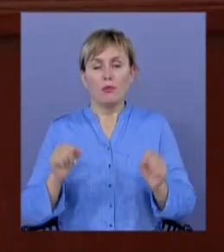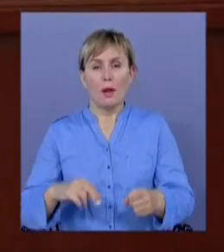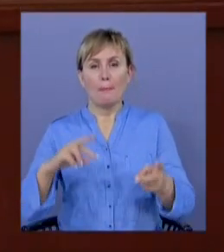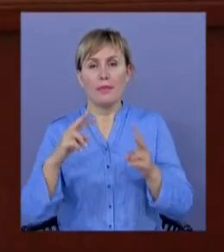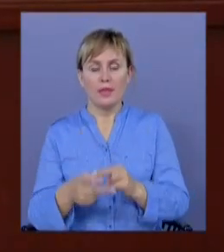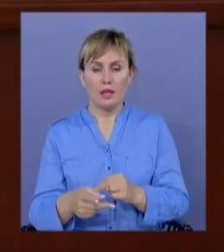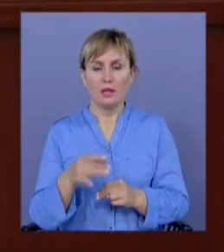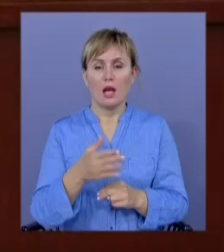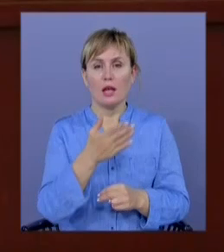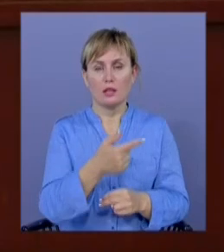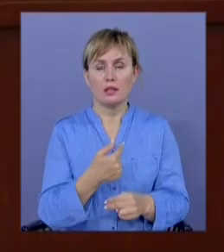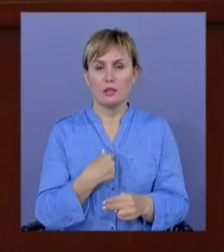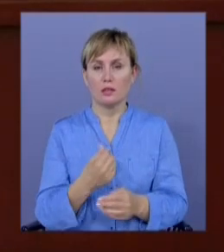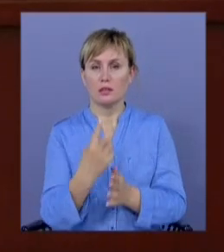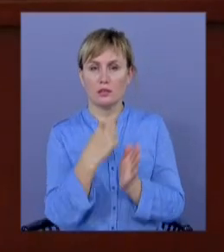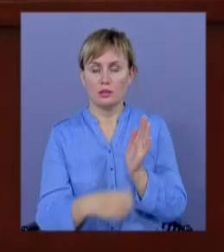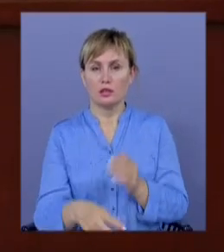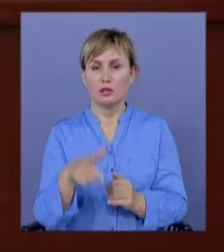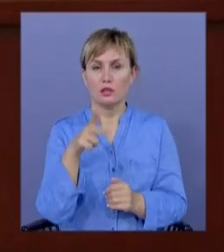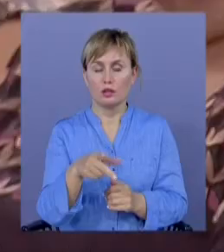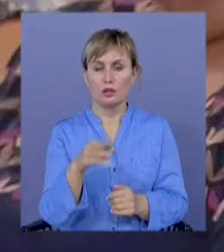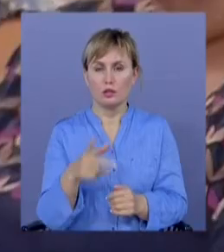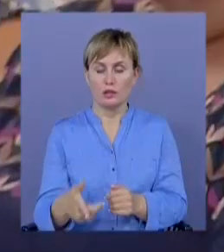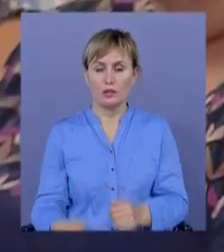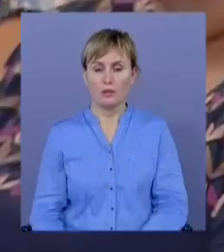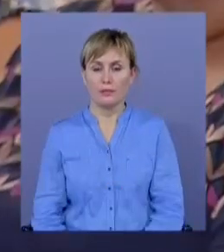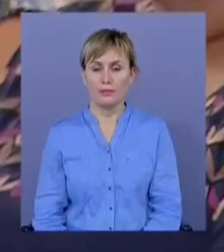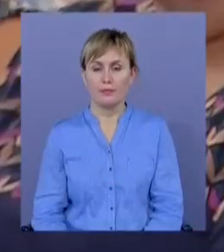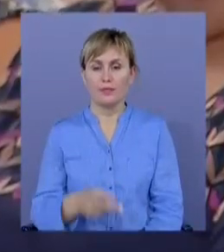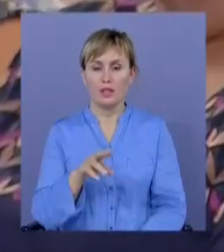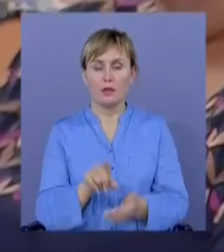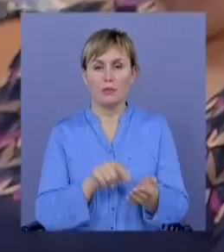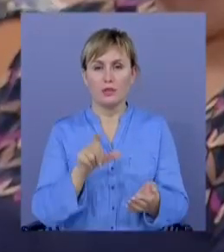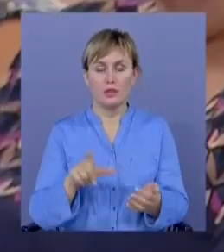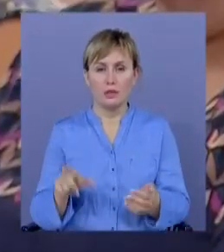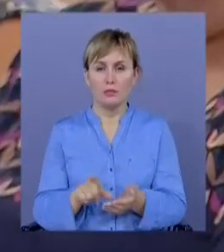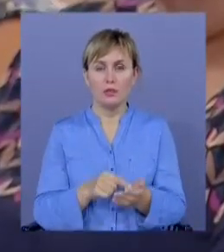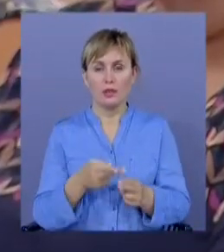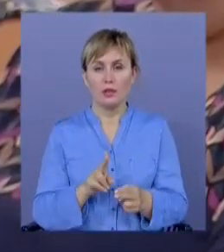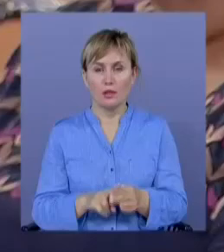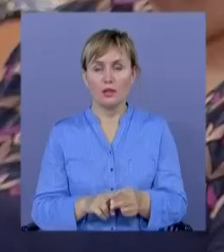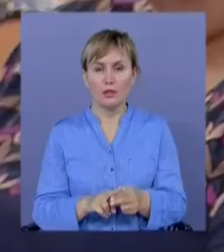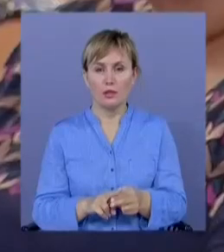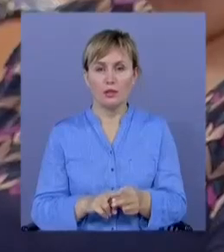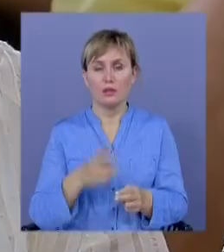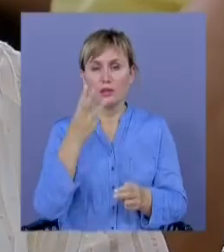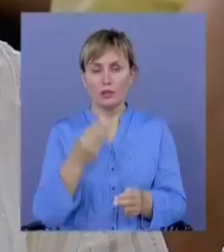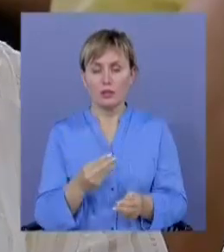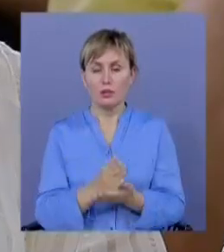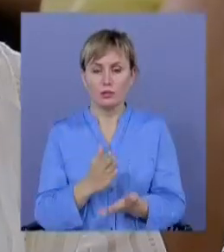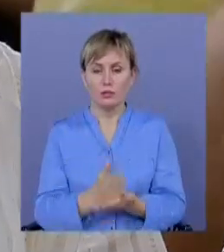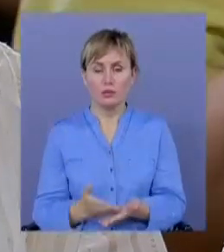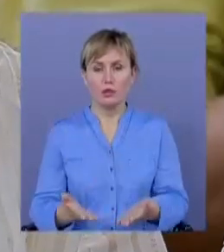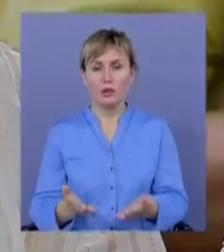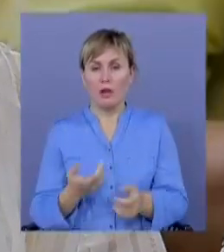менять. И они с меня сдирают 3000 тенге. Для пенсионера 3000 тенге – это 3 дня существования.